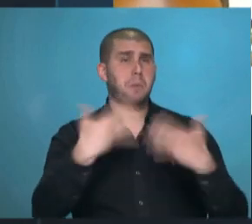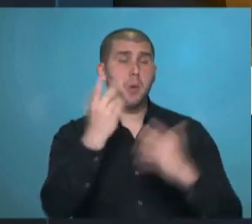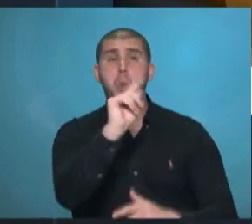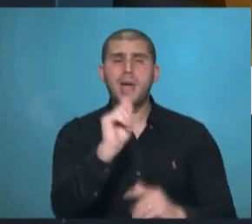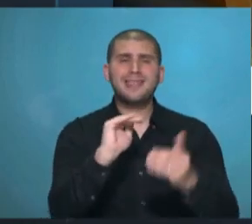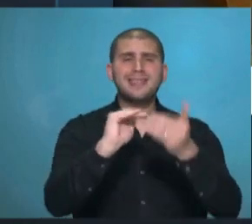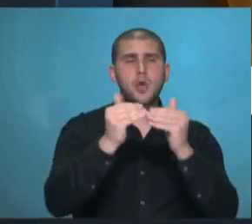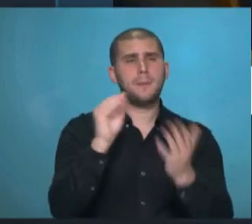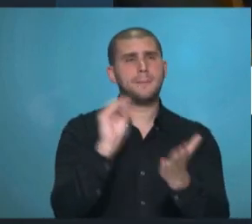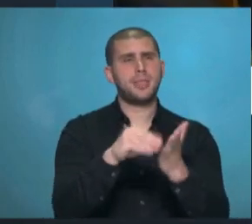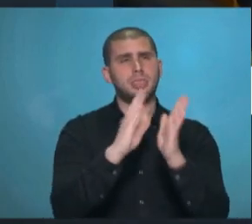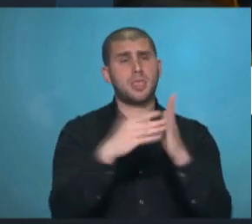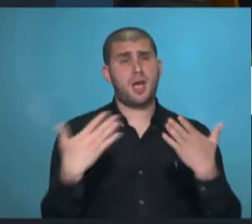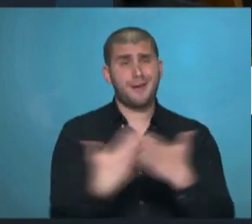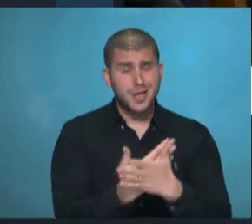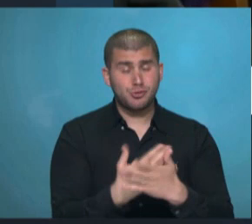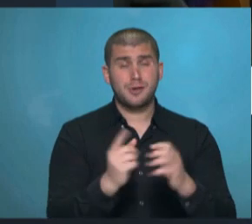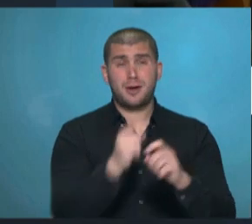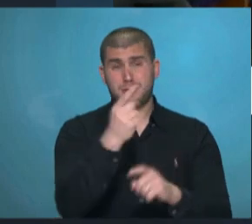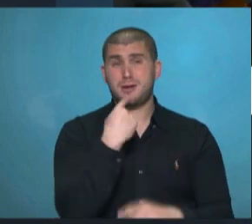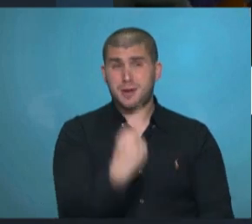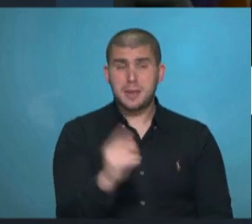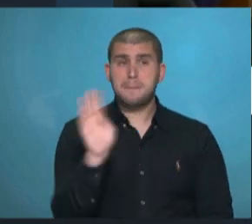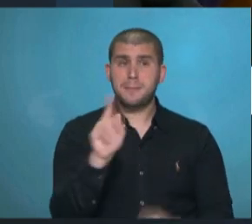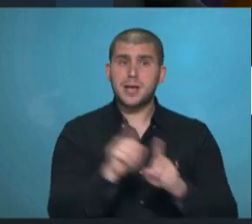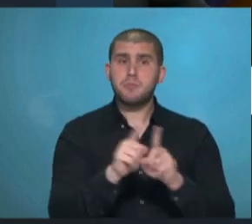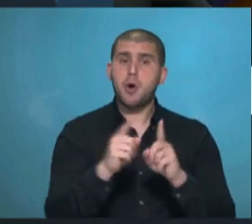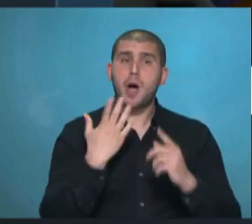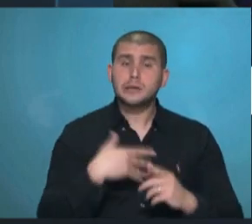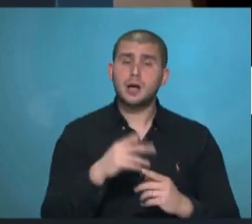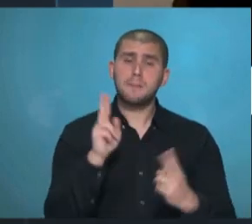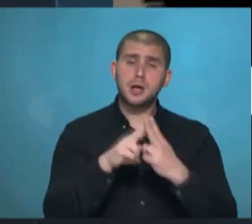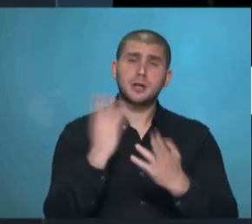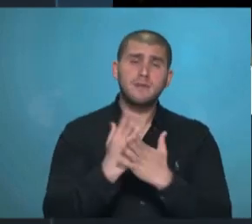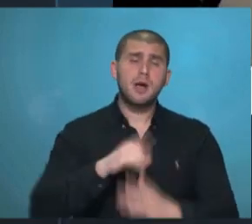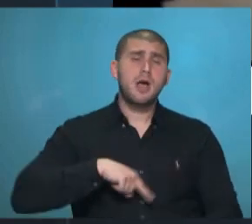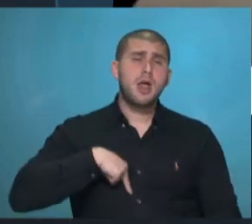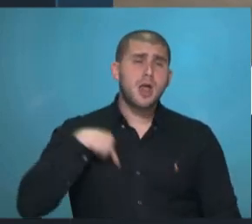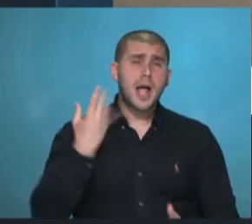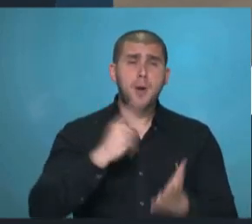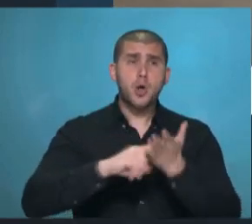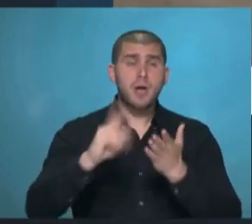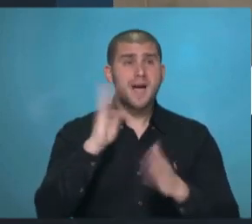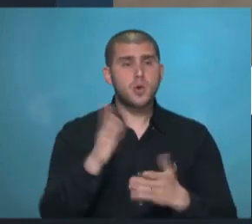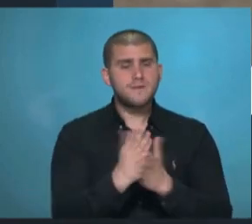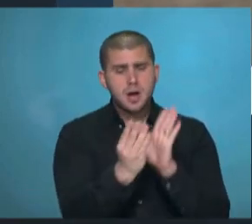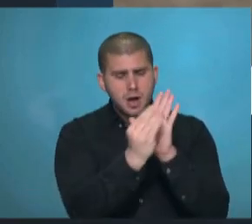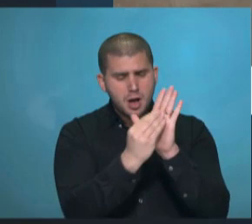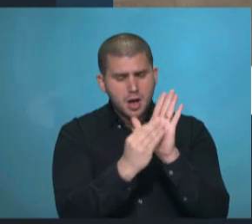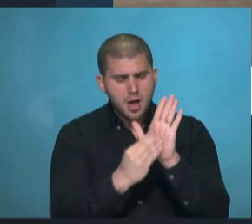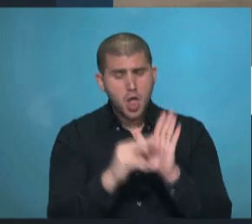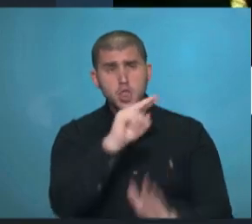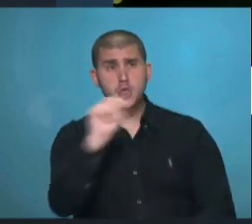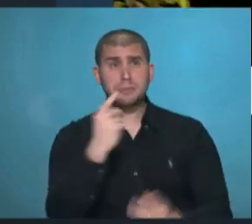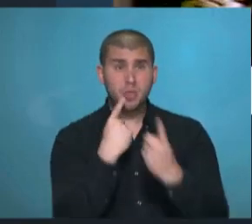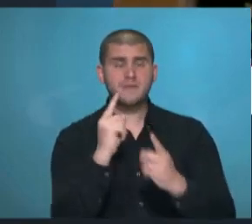לתאם מועד מחדש. וכפי שציינת, נתניהו דחף לפגישה הזו במשך חודשים ארוכים, אפילו כבר הכין לעצמו רשימת נושאים לדיון,